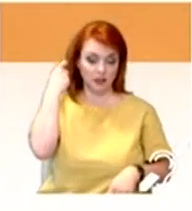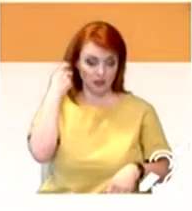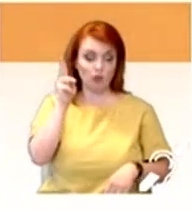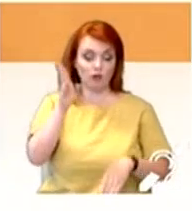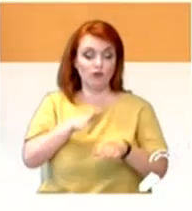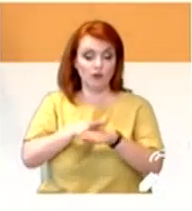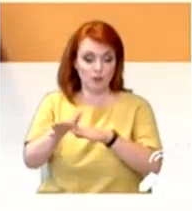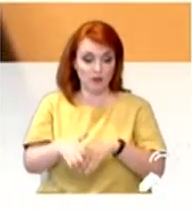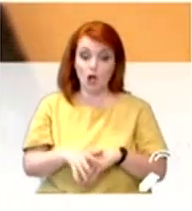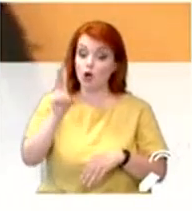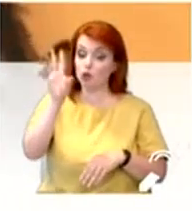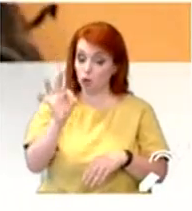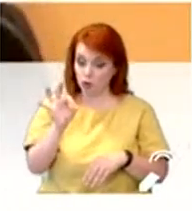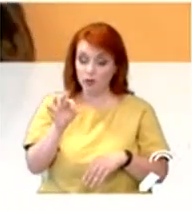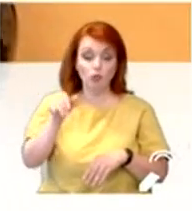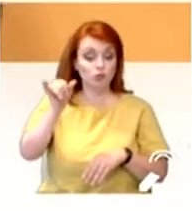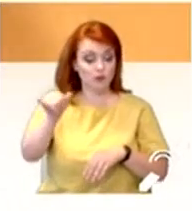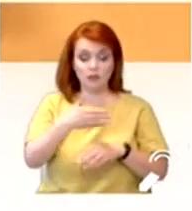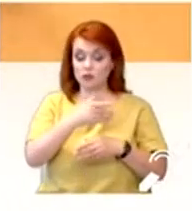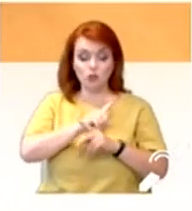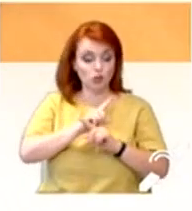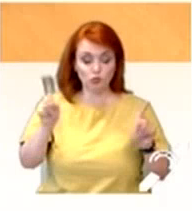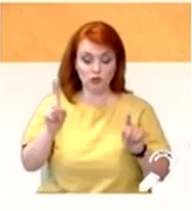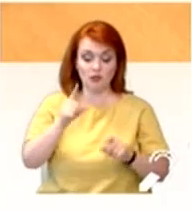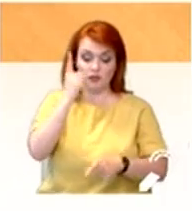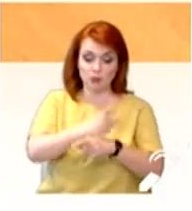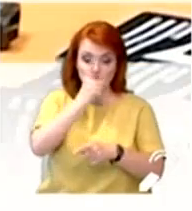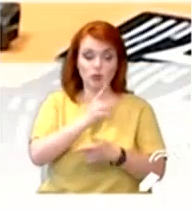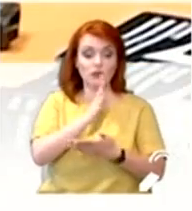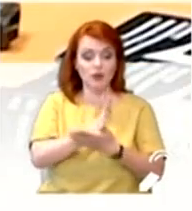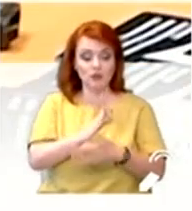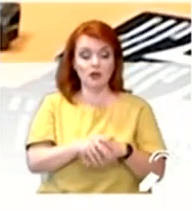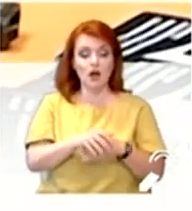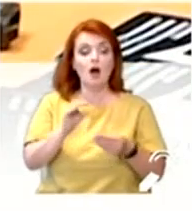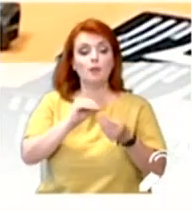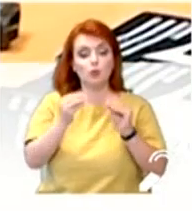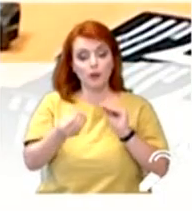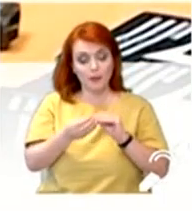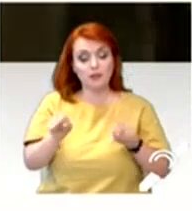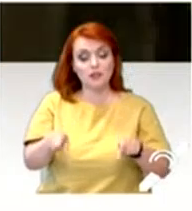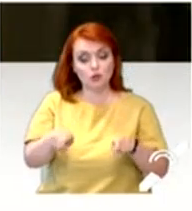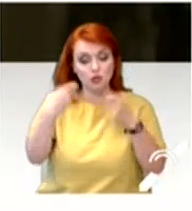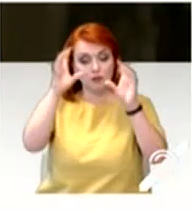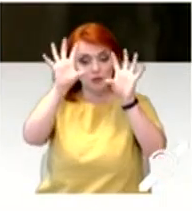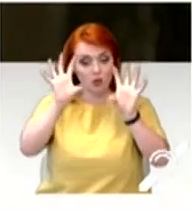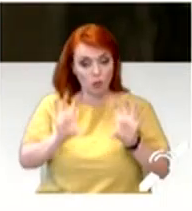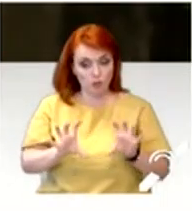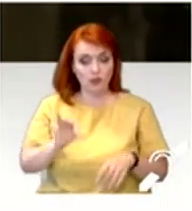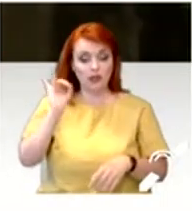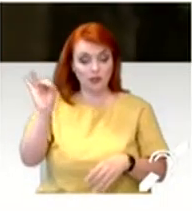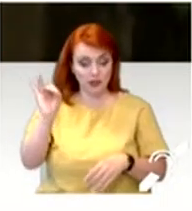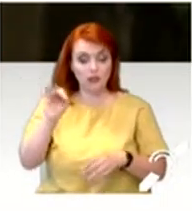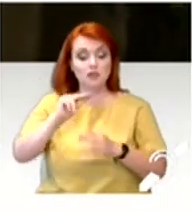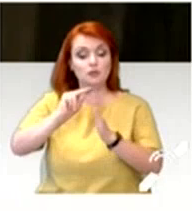aibă antecedente penale. El trebuie să prezinte un certificat medical de la psihiatru și narcolog. În ceea ce privește